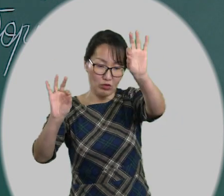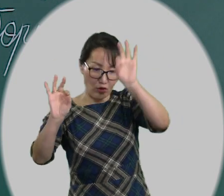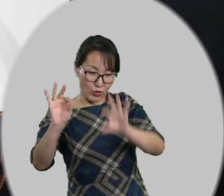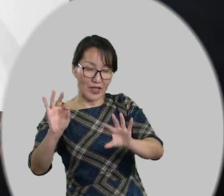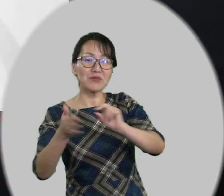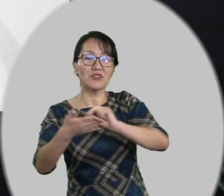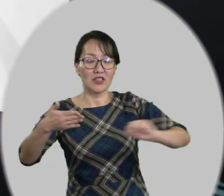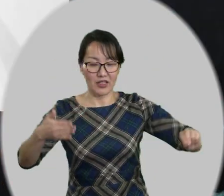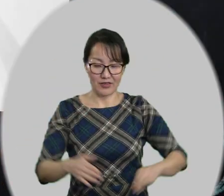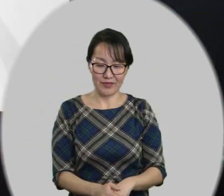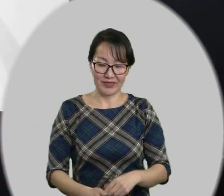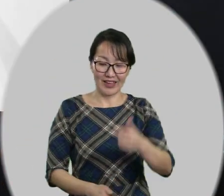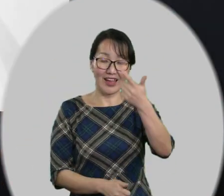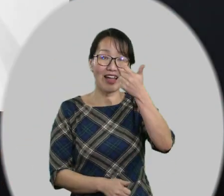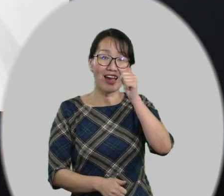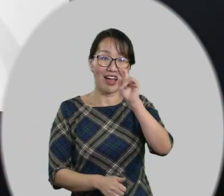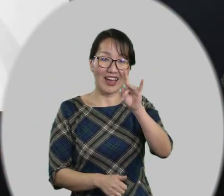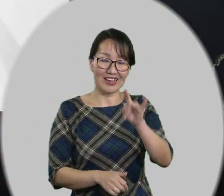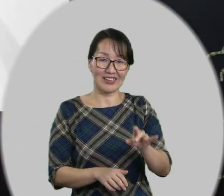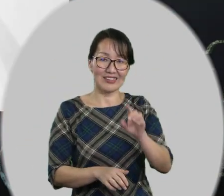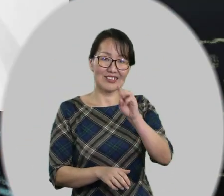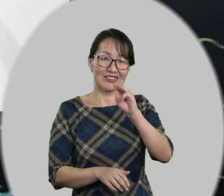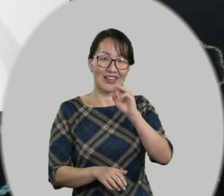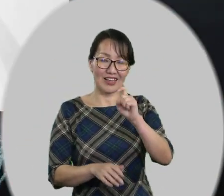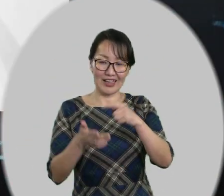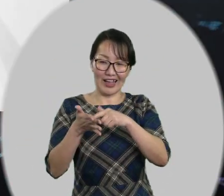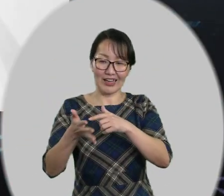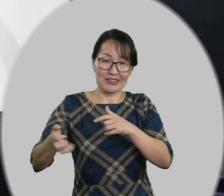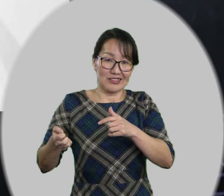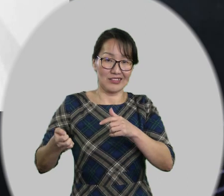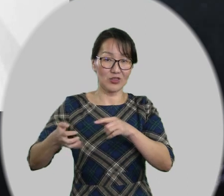бичнэ. За, гар татах, харамлах.